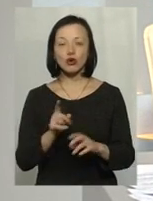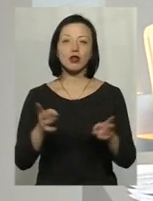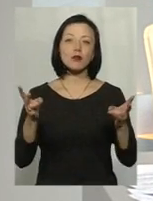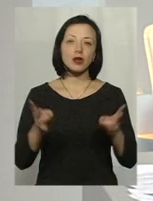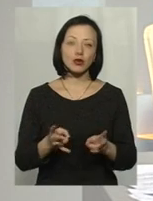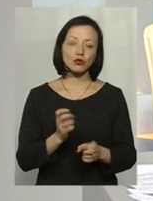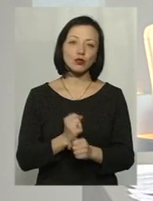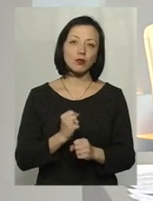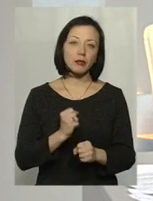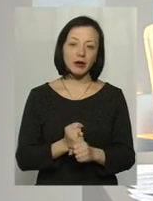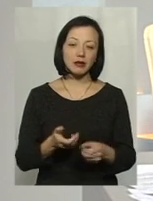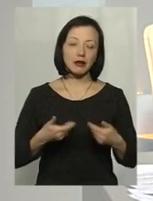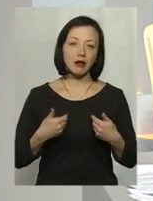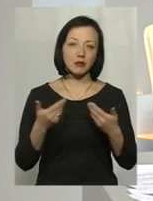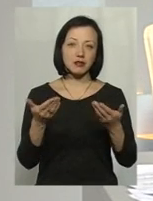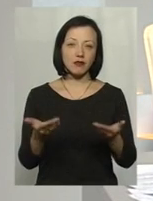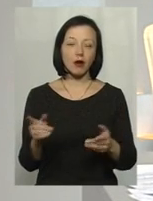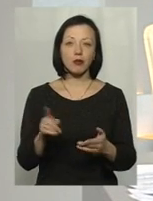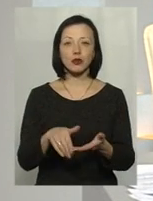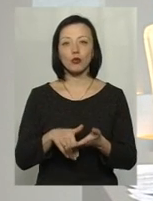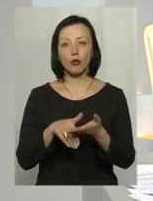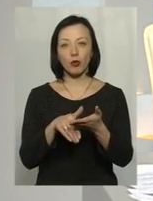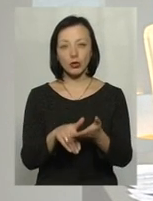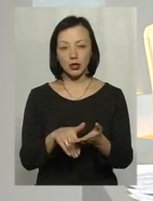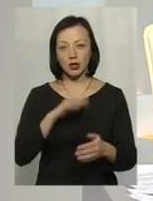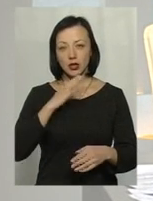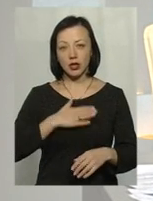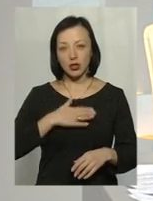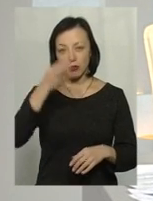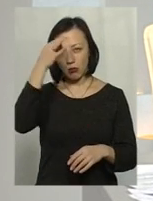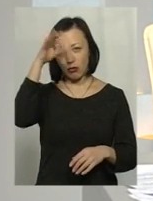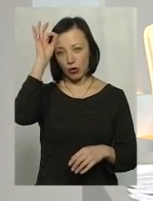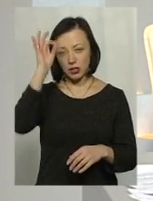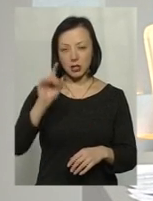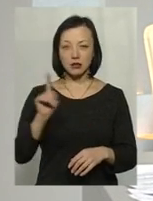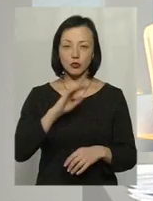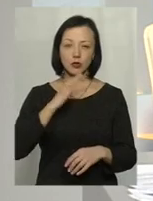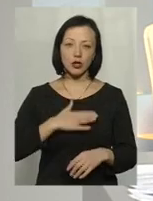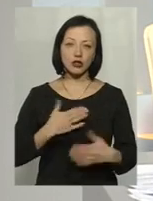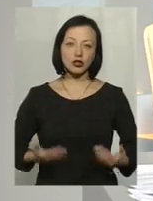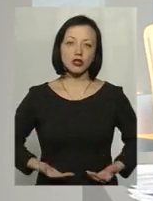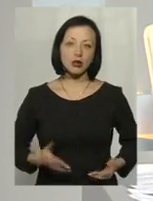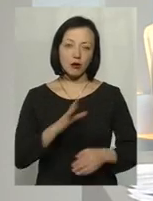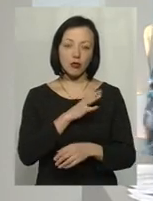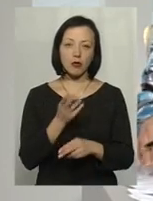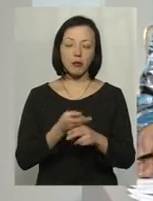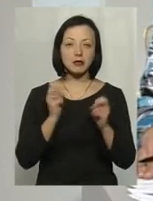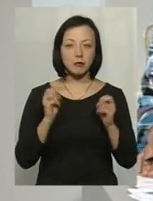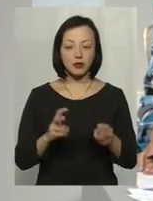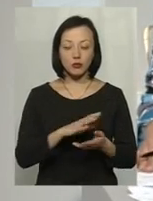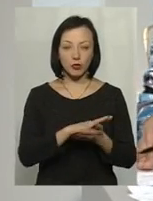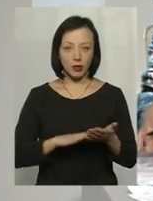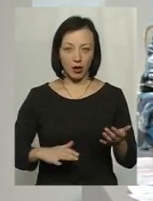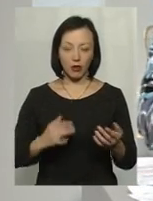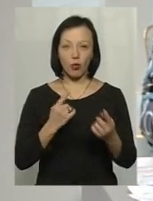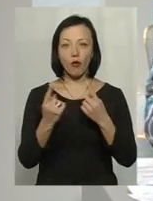необхідно зробити нам з вами, аби допомогти нашим поліцейським, щоб наше життя було безпечнішим. Про це все